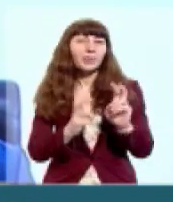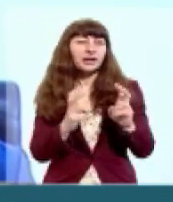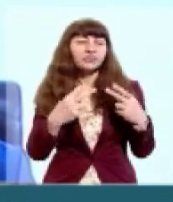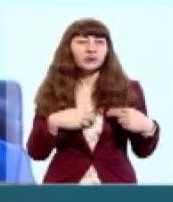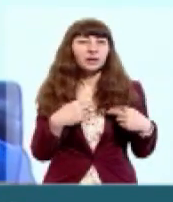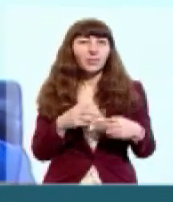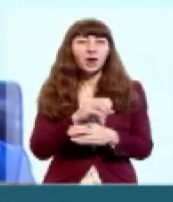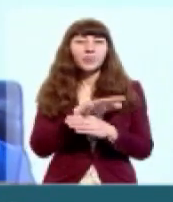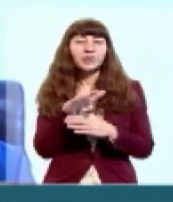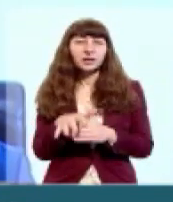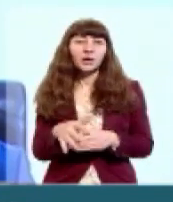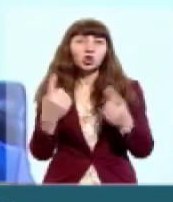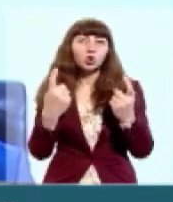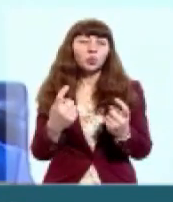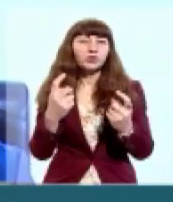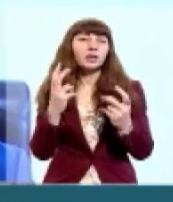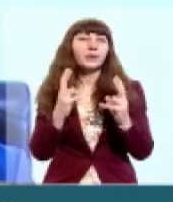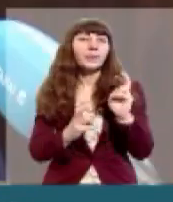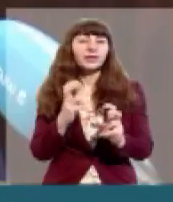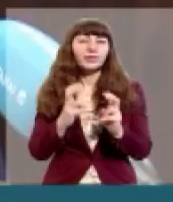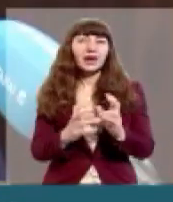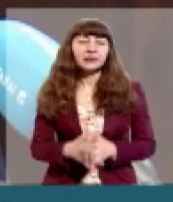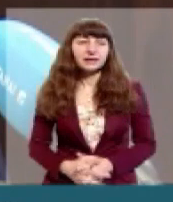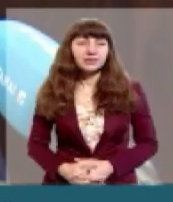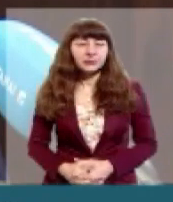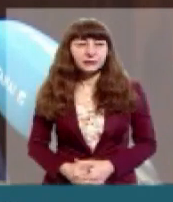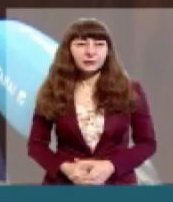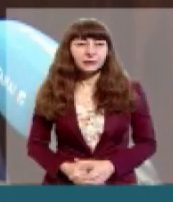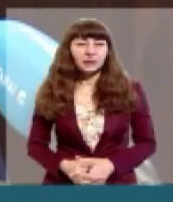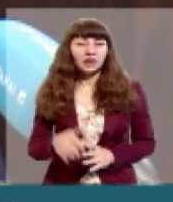производительности труда обеспечивают крупные промышленные фермы. Ферма,